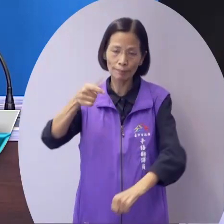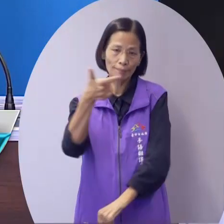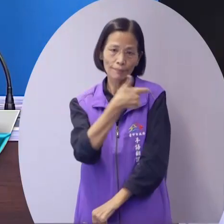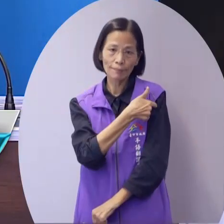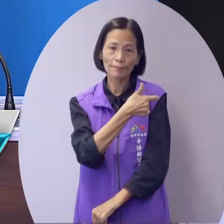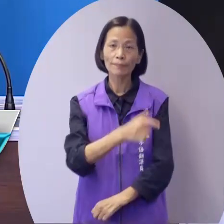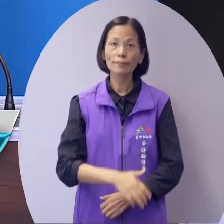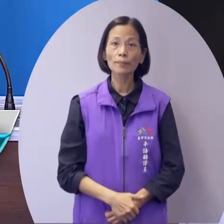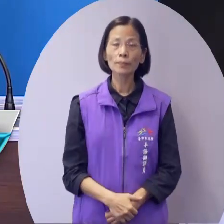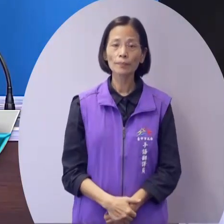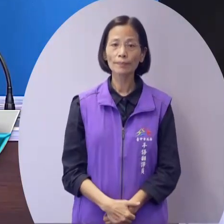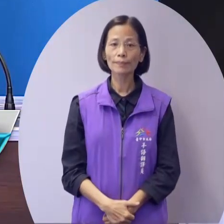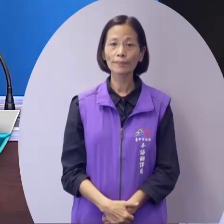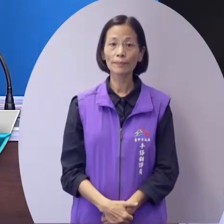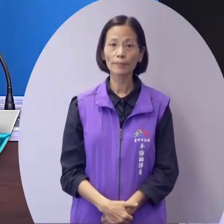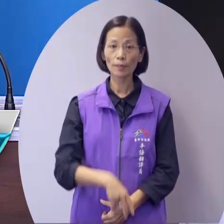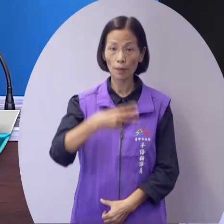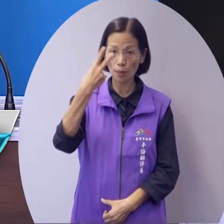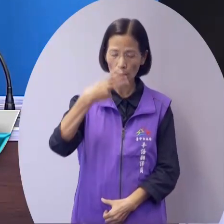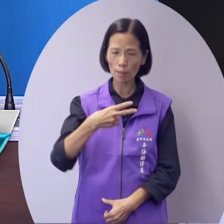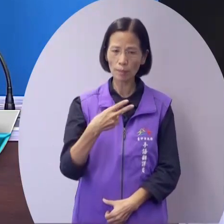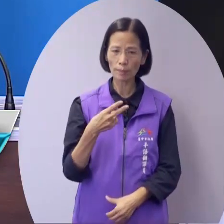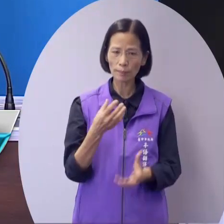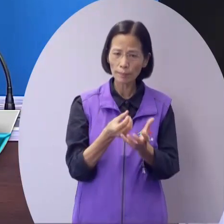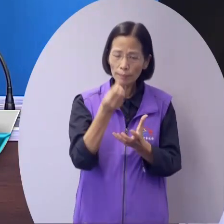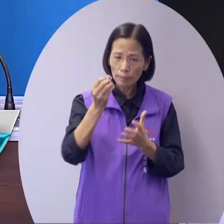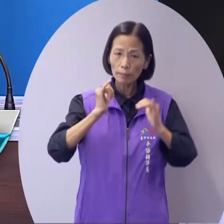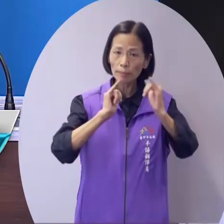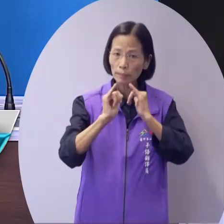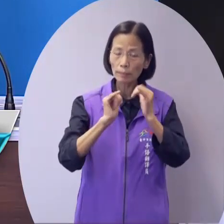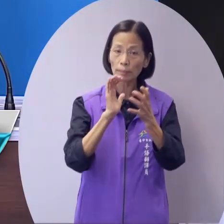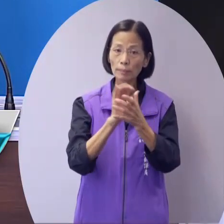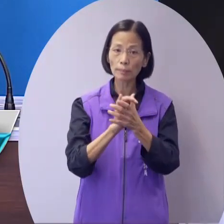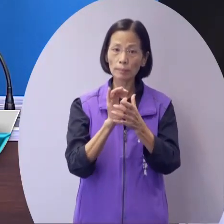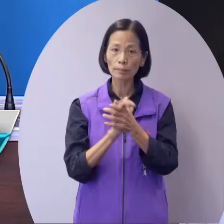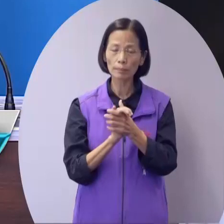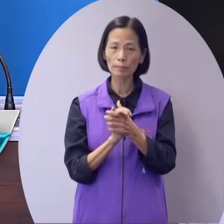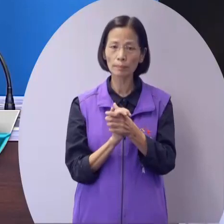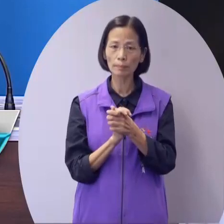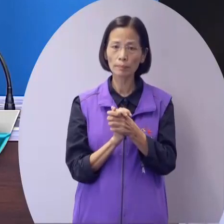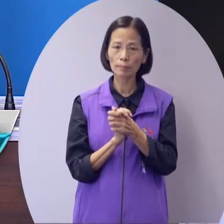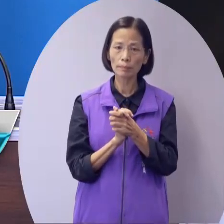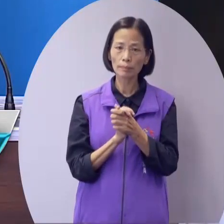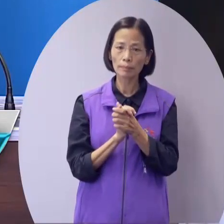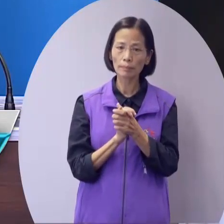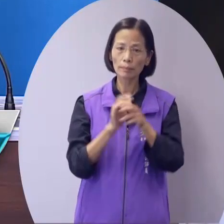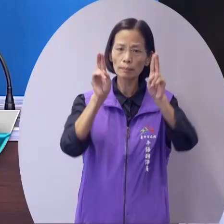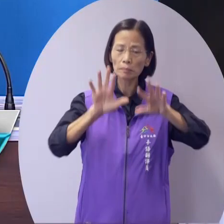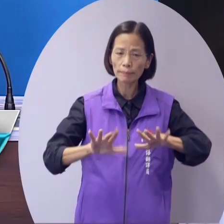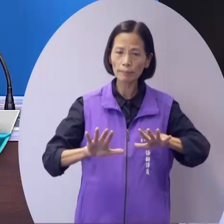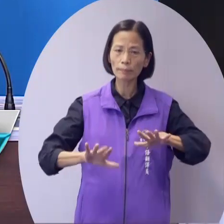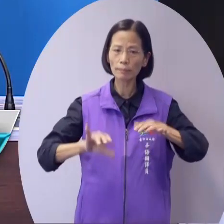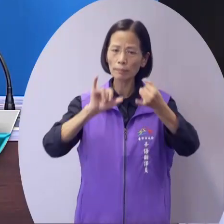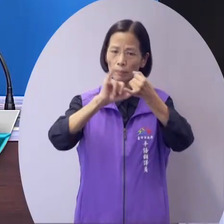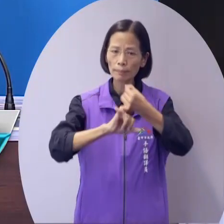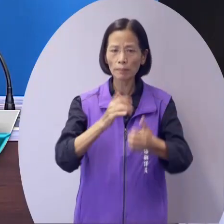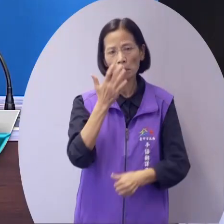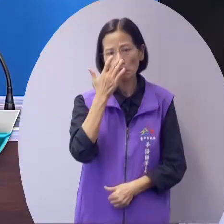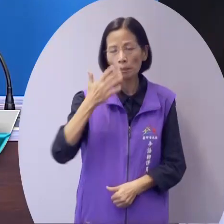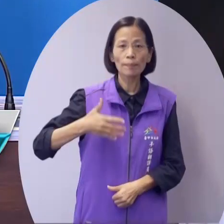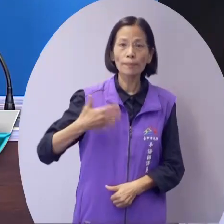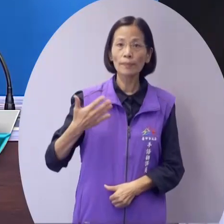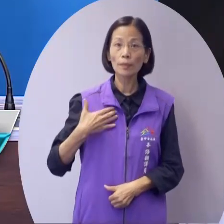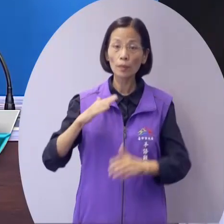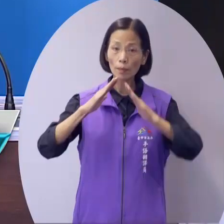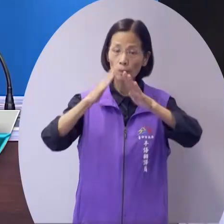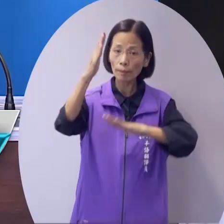注射。那但是呢，还是会有少数的市民朋友对于如何线上预约并不熟悉，所以台中